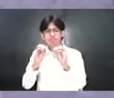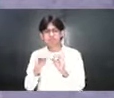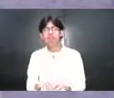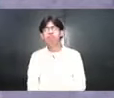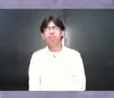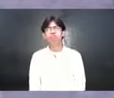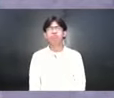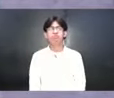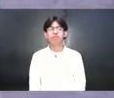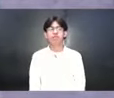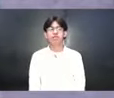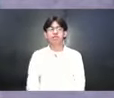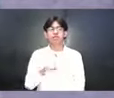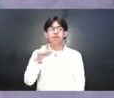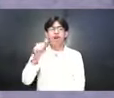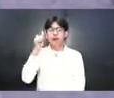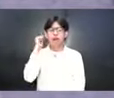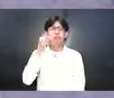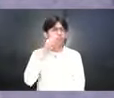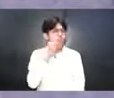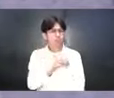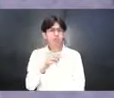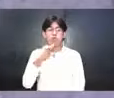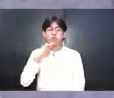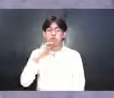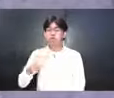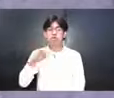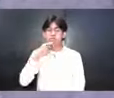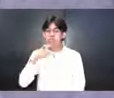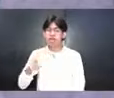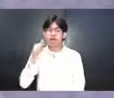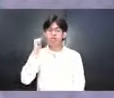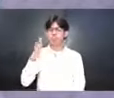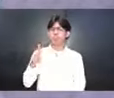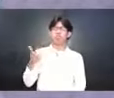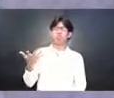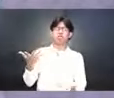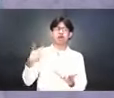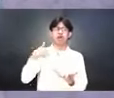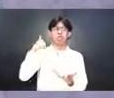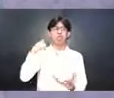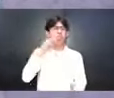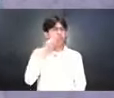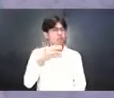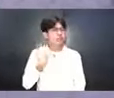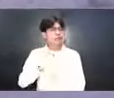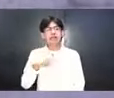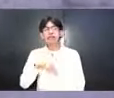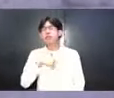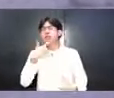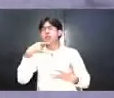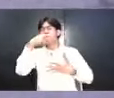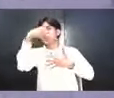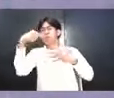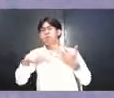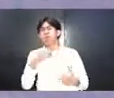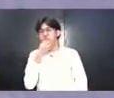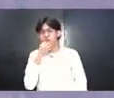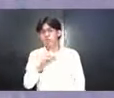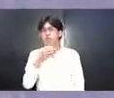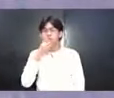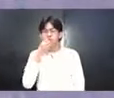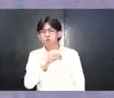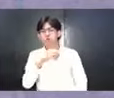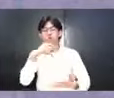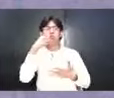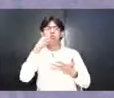nating inuutos-utusan? Tama ba? Di ba pag inutusan ka, utos na naman, ano na naman, ganyan.